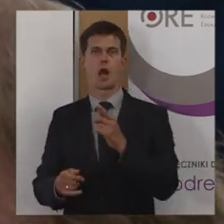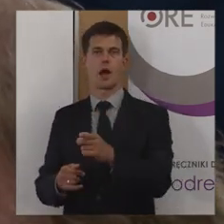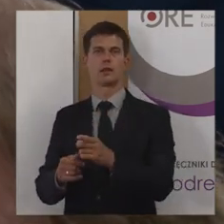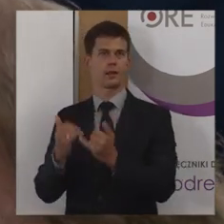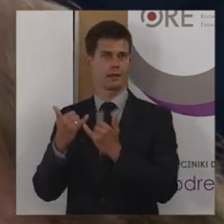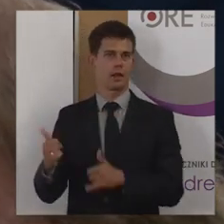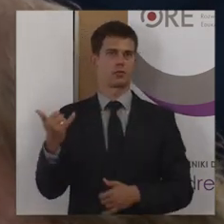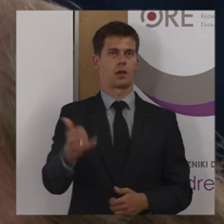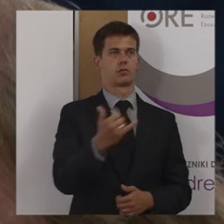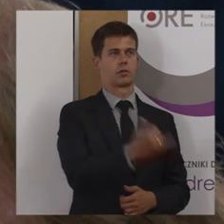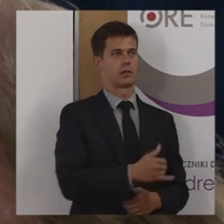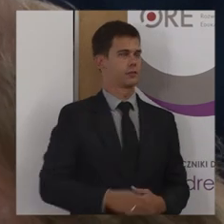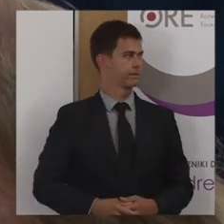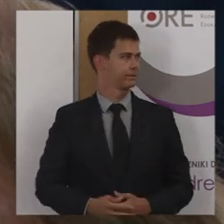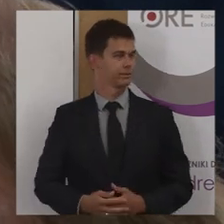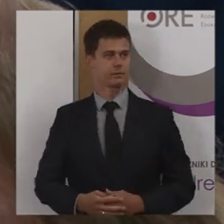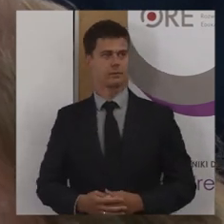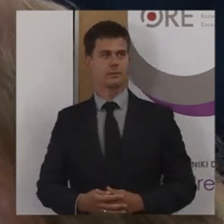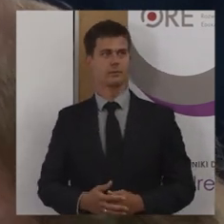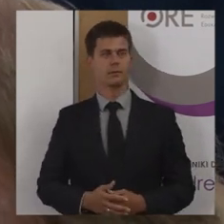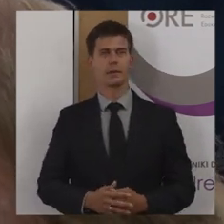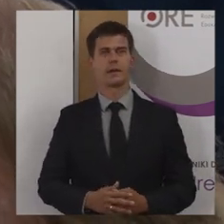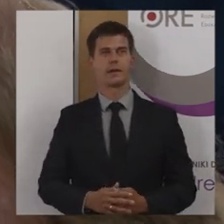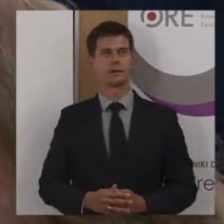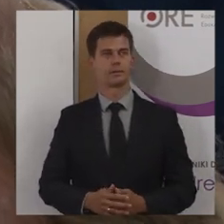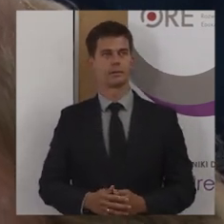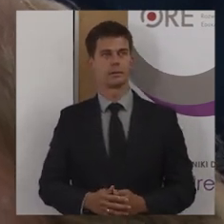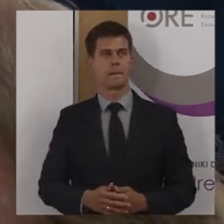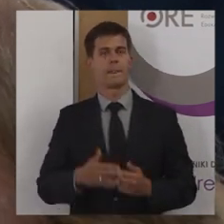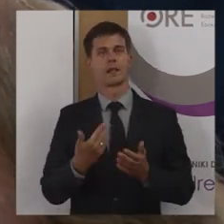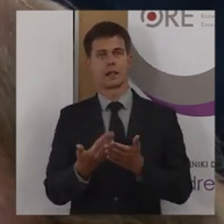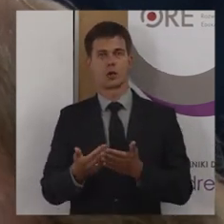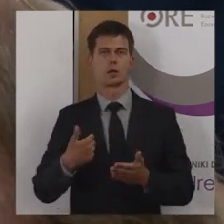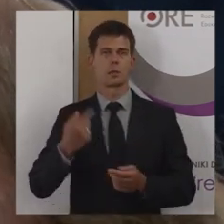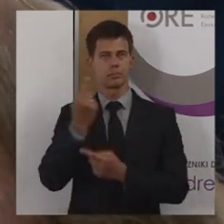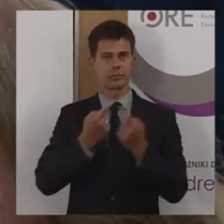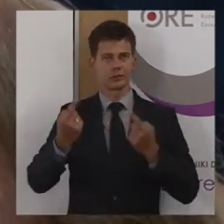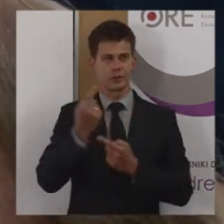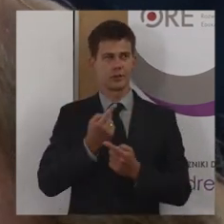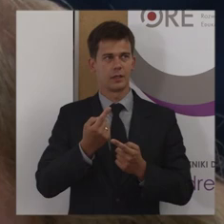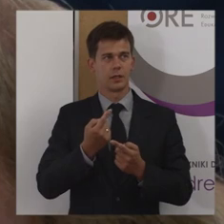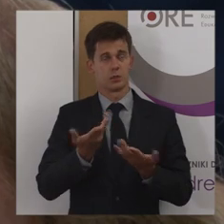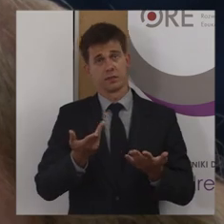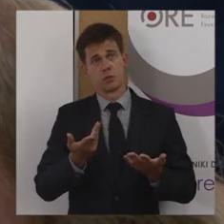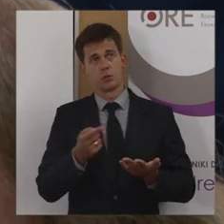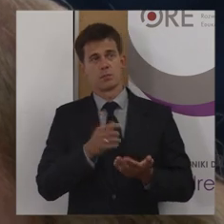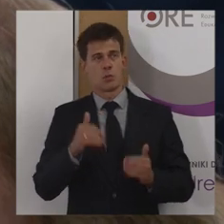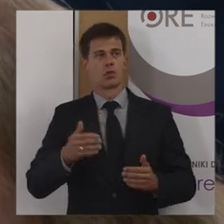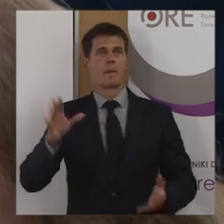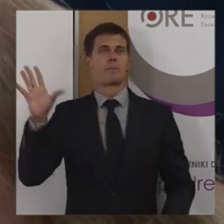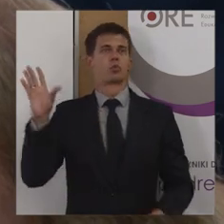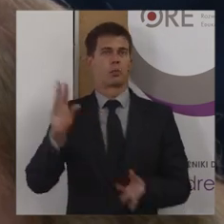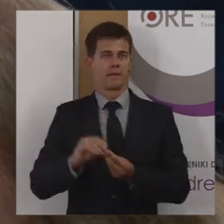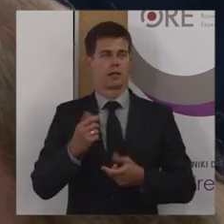ten tekst opowiada, kiedy będę pracować z dzieckiem z niepełnosprawnością intelektualną. Więc ja jestem za tym i myślę, że to mogło być jakieś